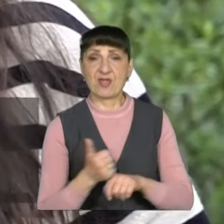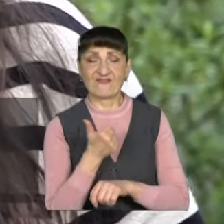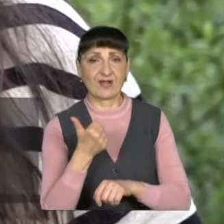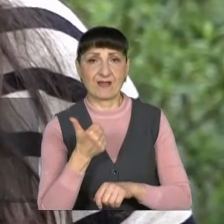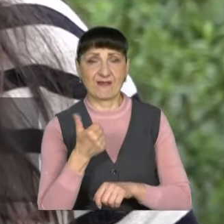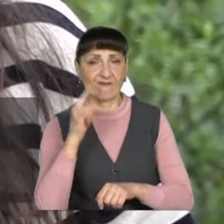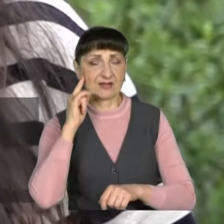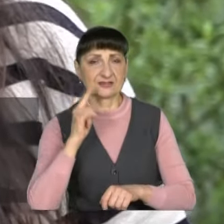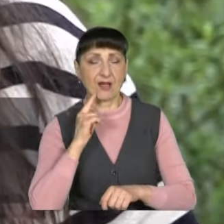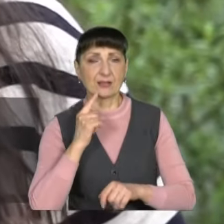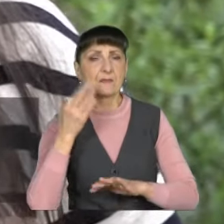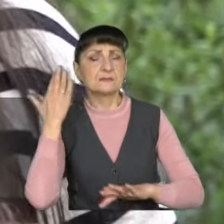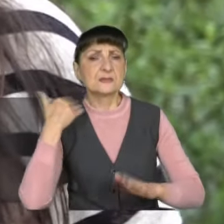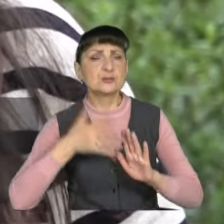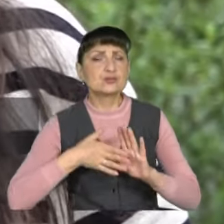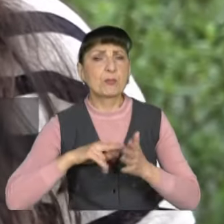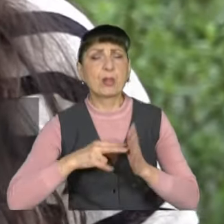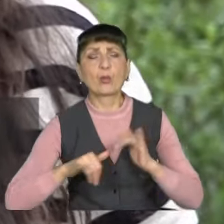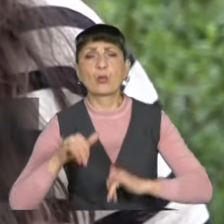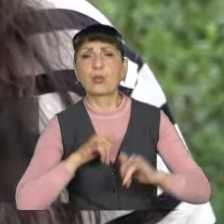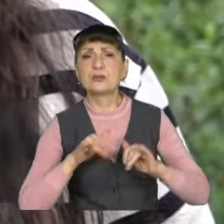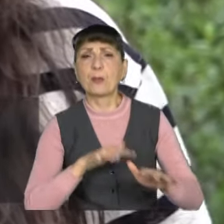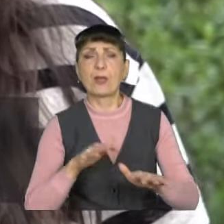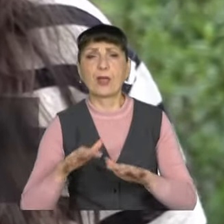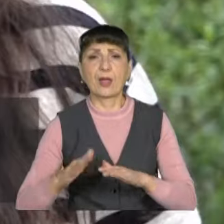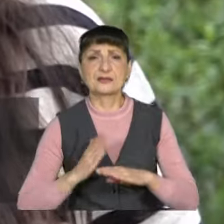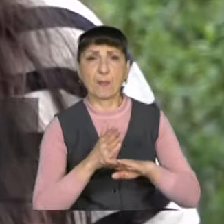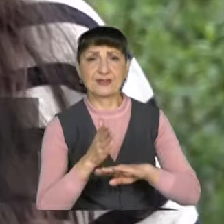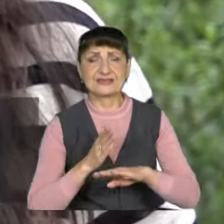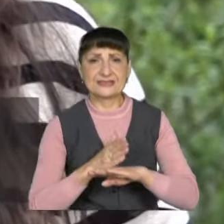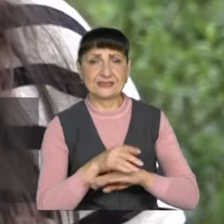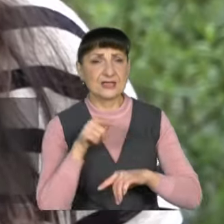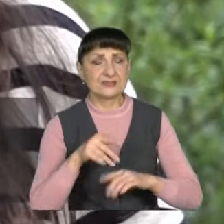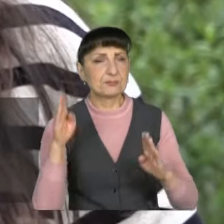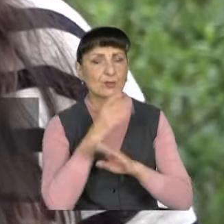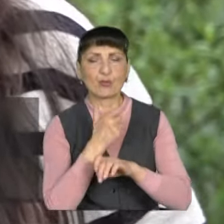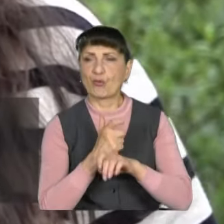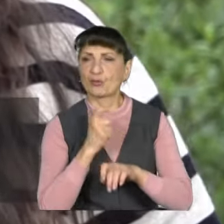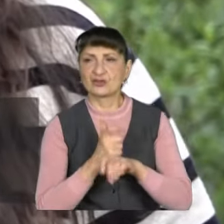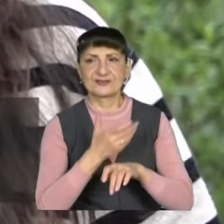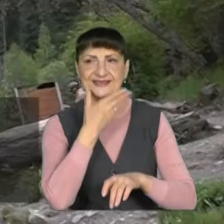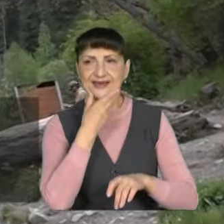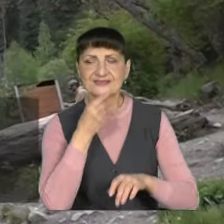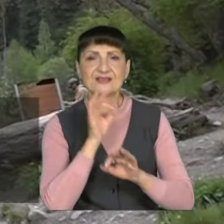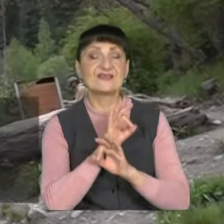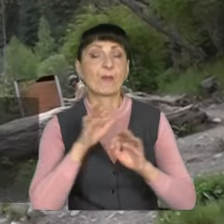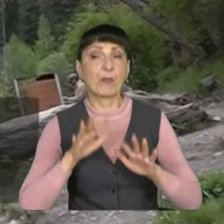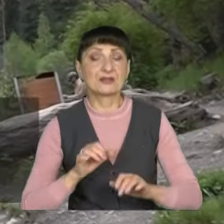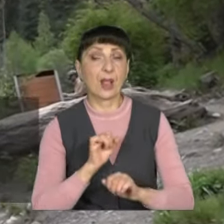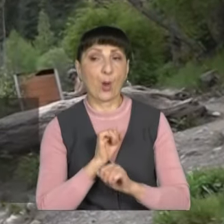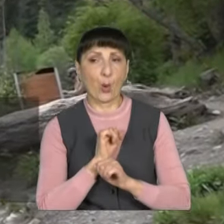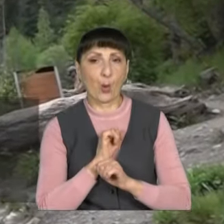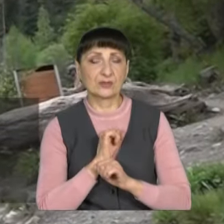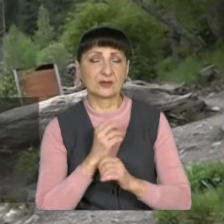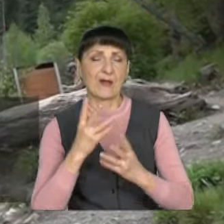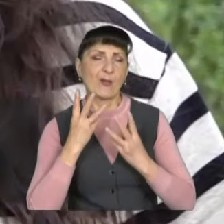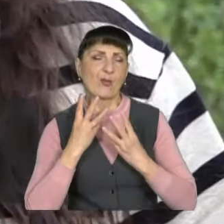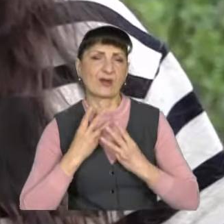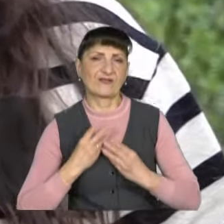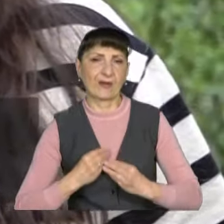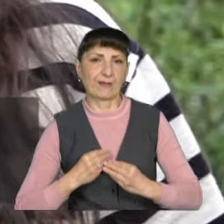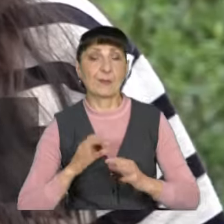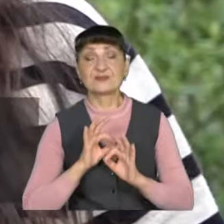До приезда сюда долго изучали и планировали, какие места стоит посетить. Здесь природа красивая. Идеальное место для отдыха и умиротворения.